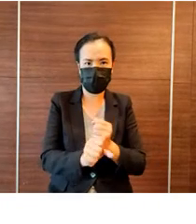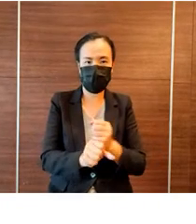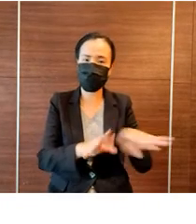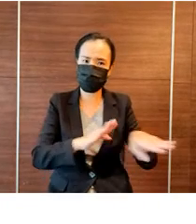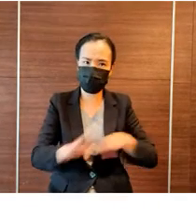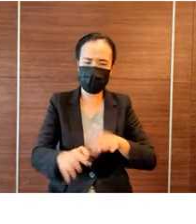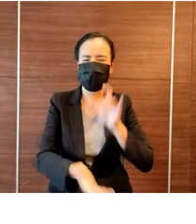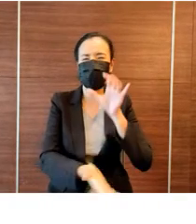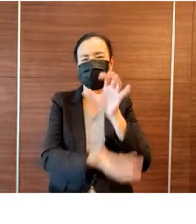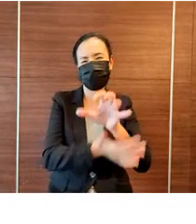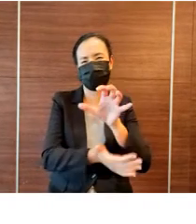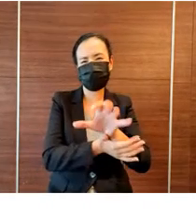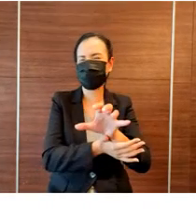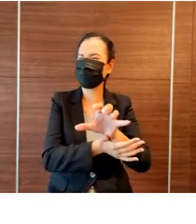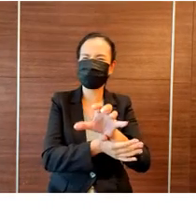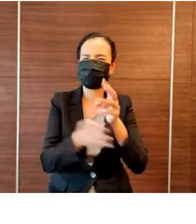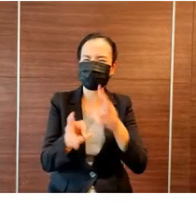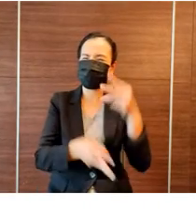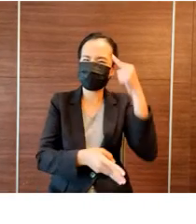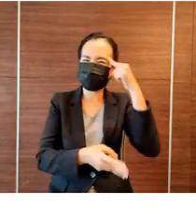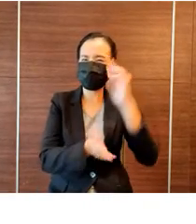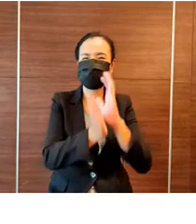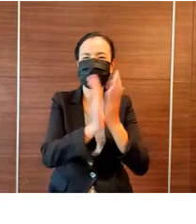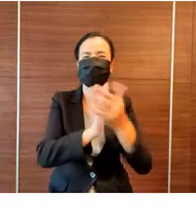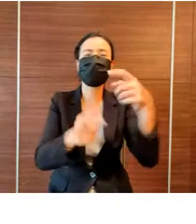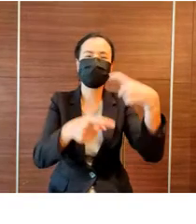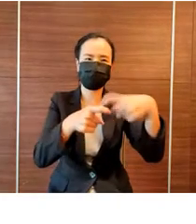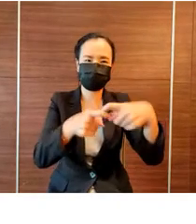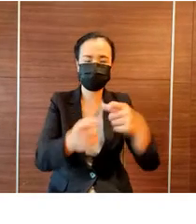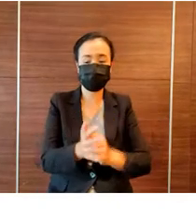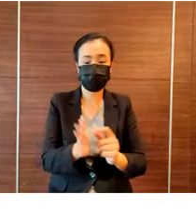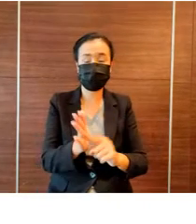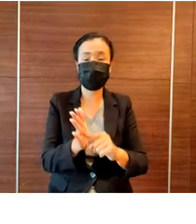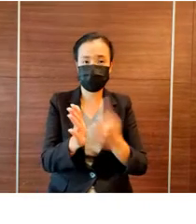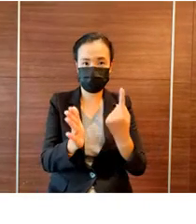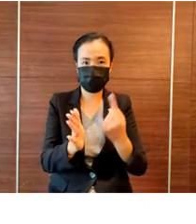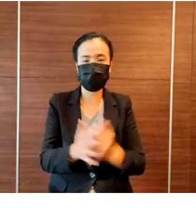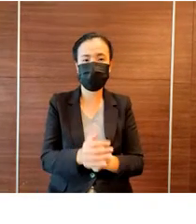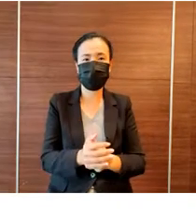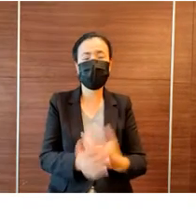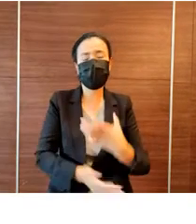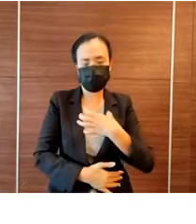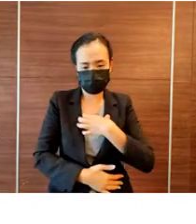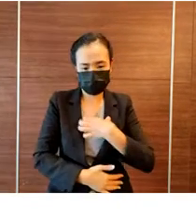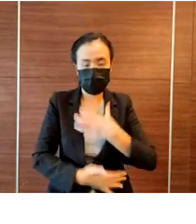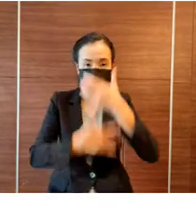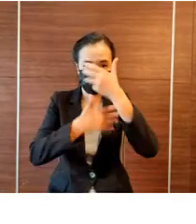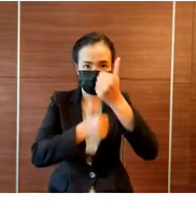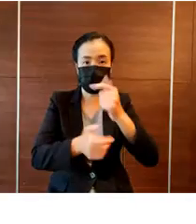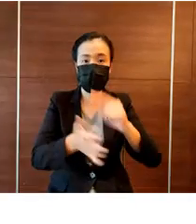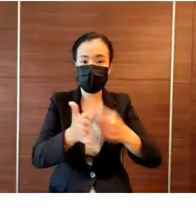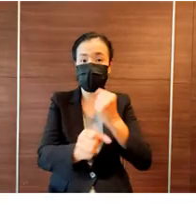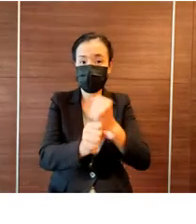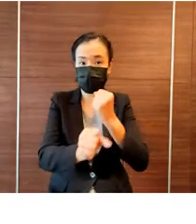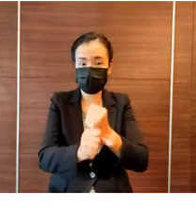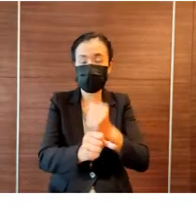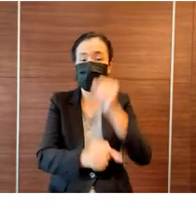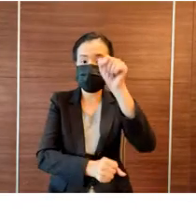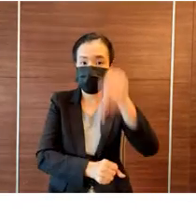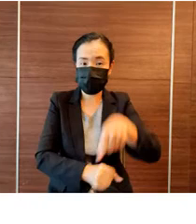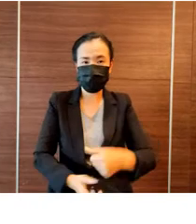ไงบังคับมันเปลี่ยนความคิดเขายาก ก็คงต้องเริ่มจากที่สมัครใจและสนใจที่จะเริ่มทำด้านนี้ก่อนนะ